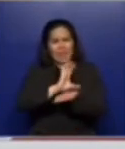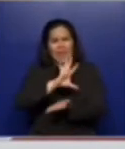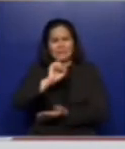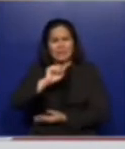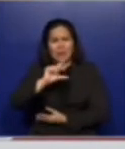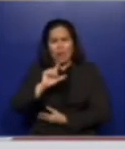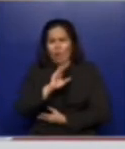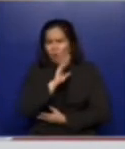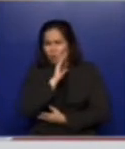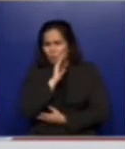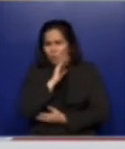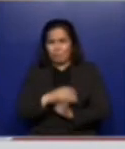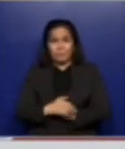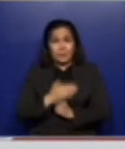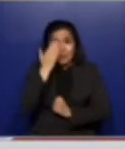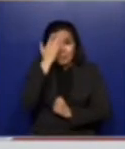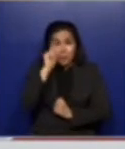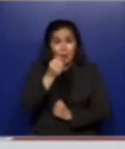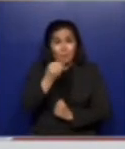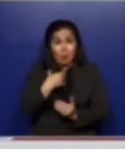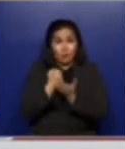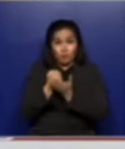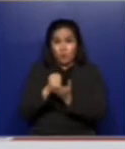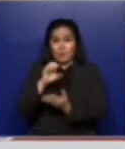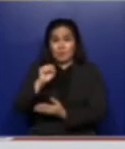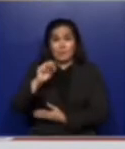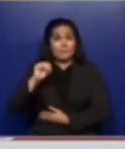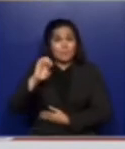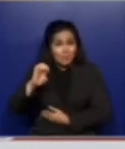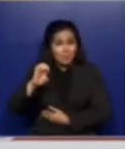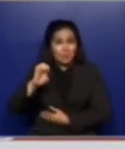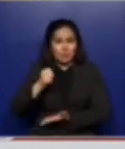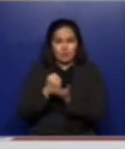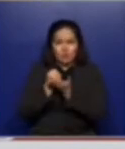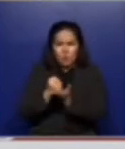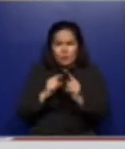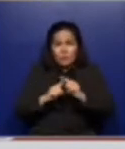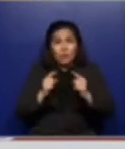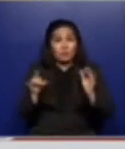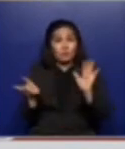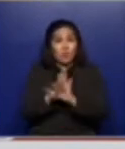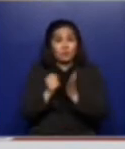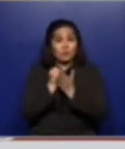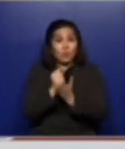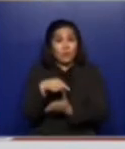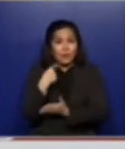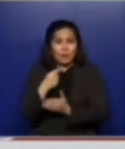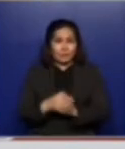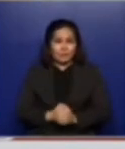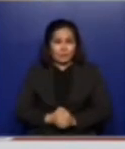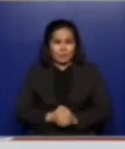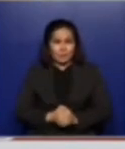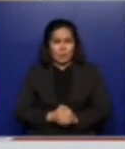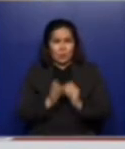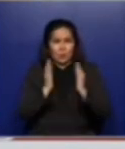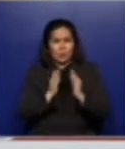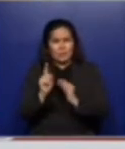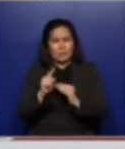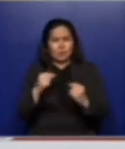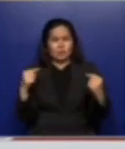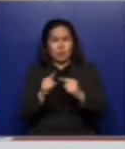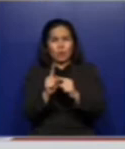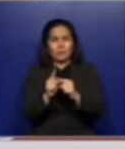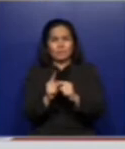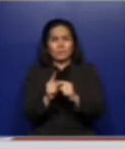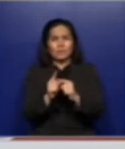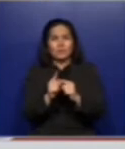ครับท่านบอกว่าจะช่วย SME ท่านกลับไปช่วย SME ที่เป็นลูกค้าของธนาคาร